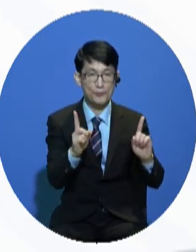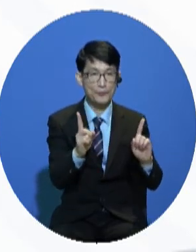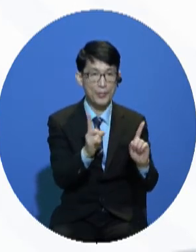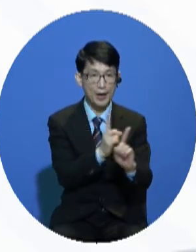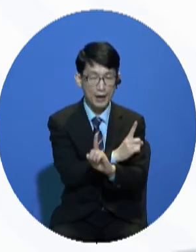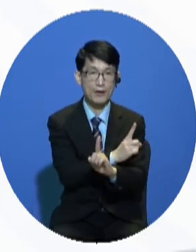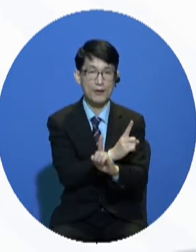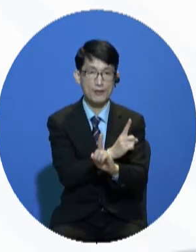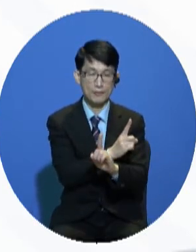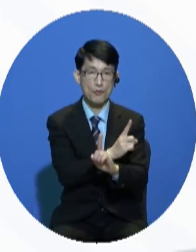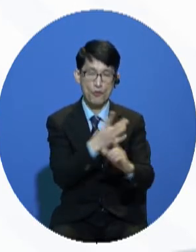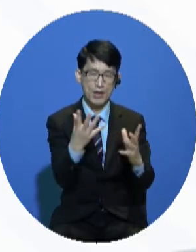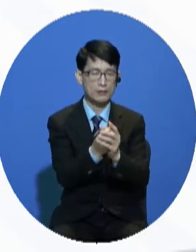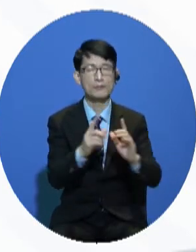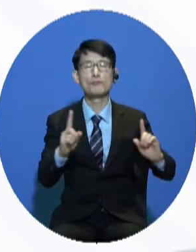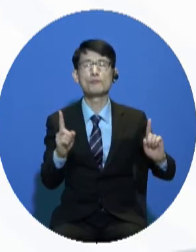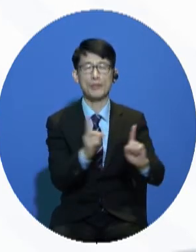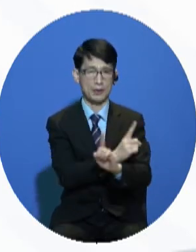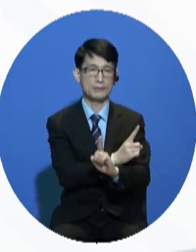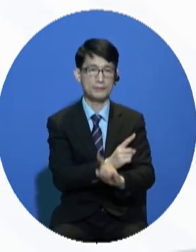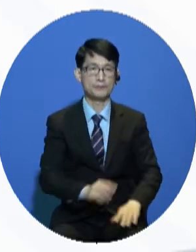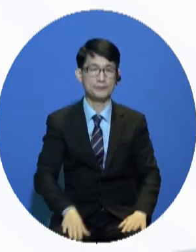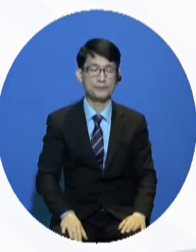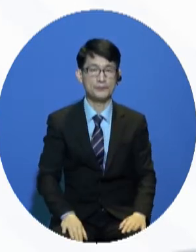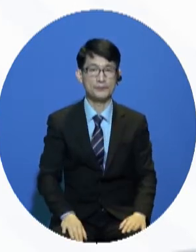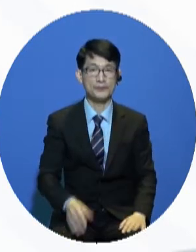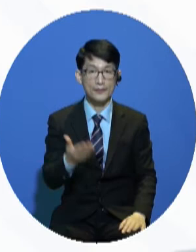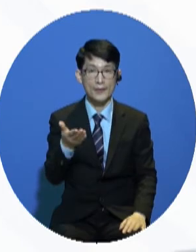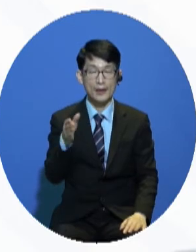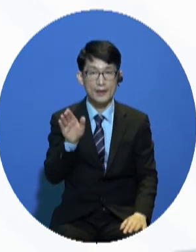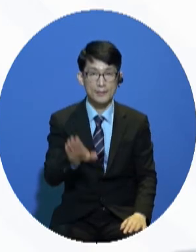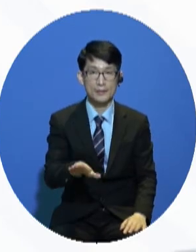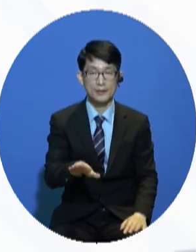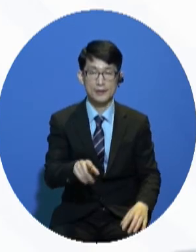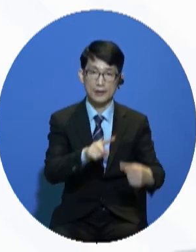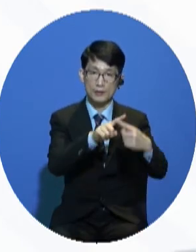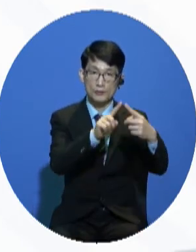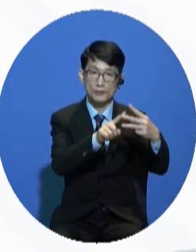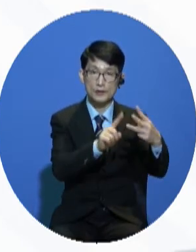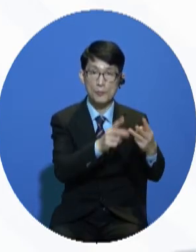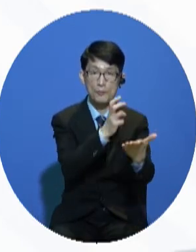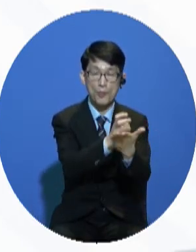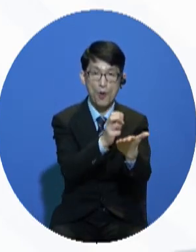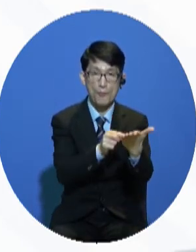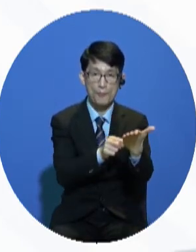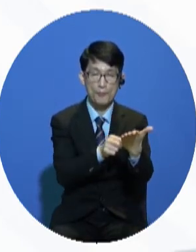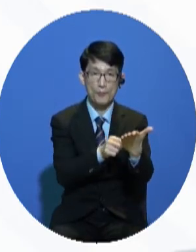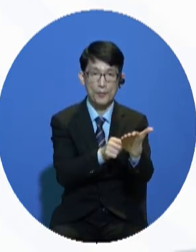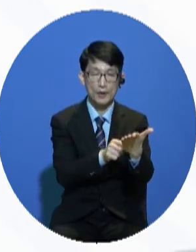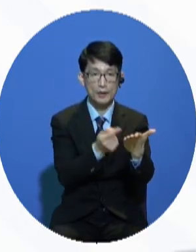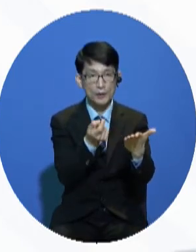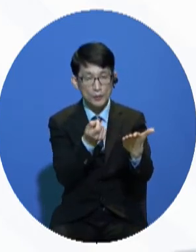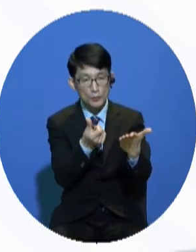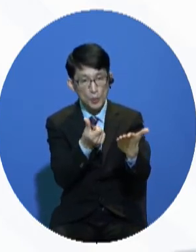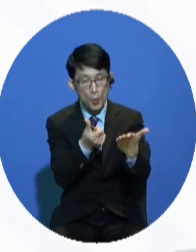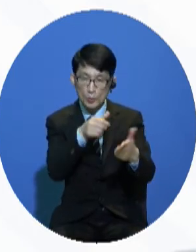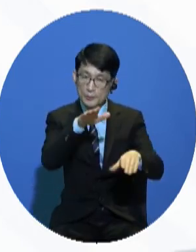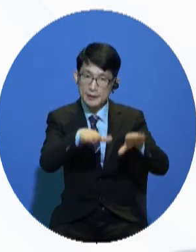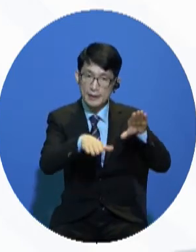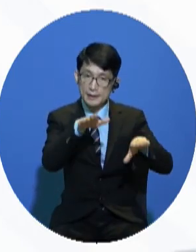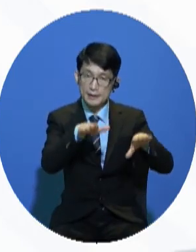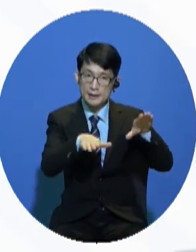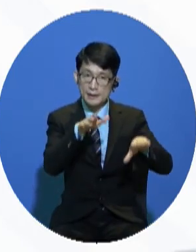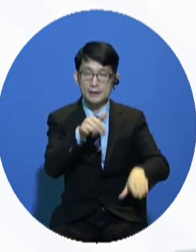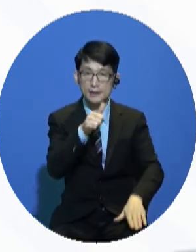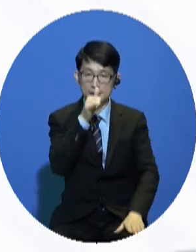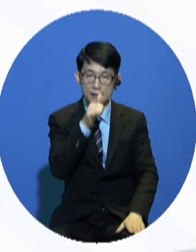형태의 법률안이라고 보시면 되겠습니다. 그렇지만 이제 약 그 3가지 법률안의 내용은 약간의 강론에서는 좀 차이를 조금은